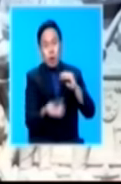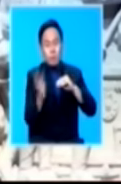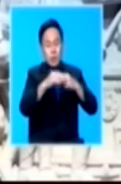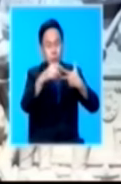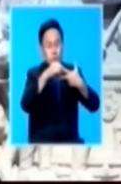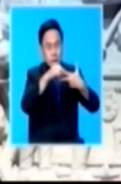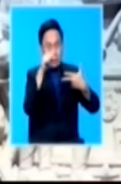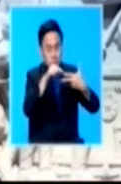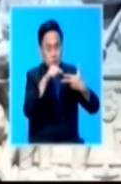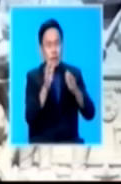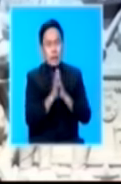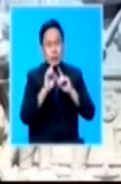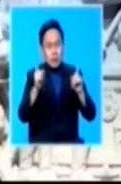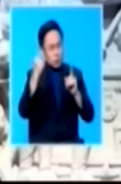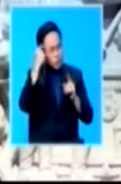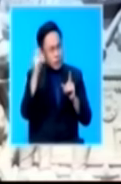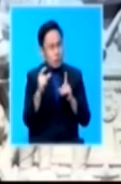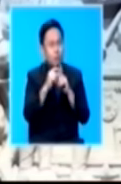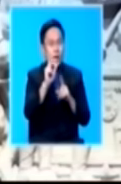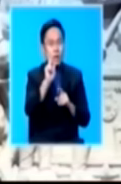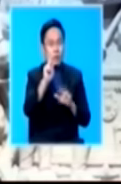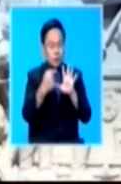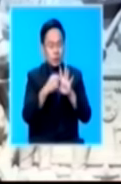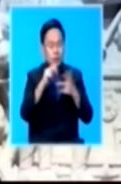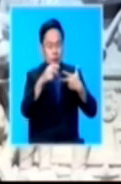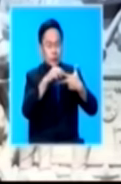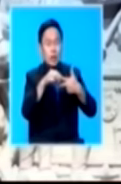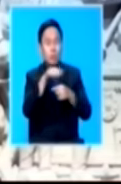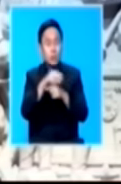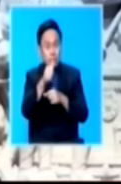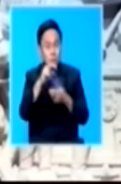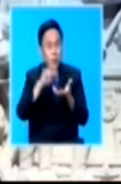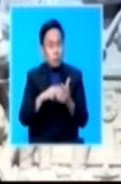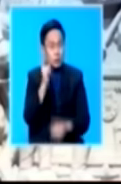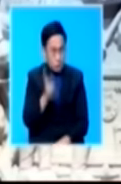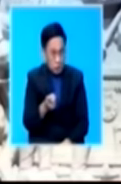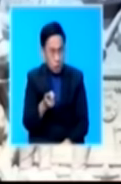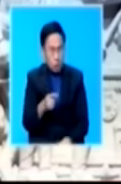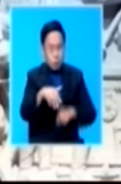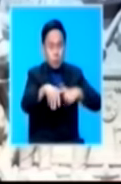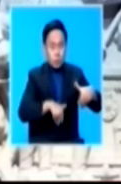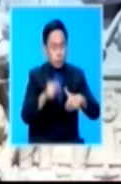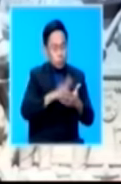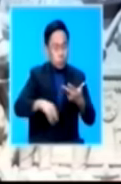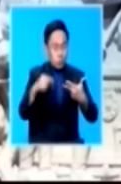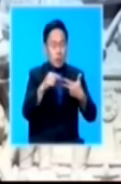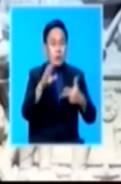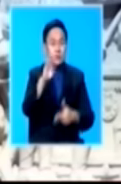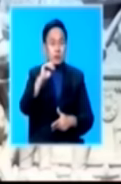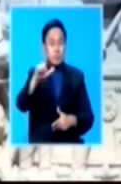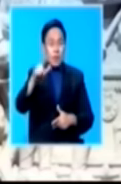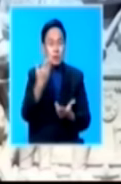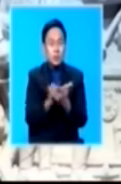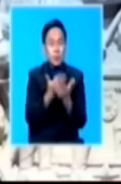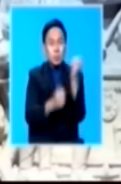างนะครับแต่เราต้องมาดูว่าไอ้กลางว่ามันกลางจริงไม่จริงนะไอ้คนอยู่ตรงกลางจริงๆมันเท่าไหร่ไอ้ข้างล่างเท่าไหร่วันนี้ก็เกือบ40 ล้านมั้งรายได้น้